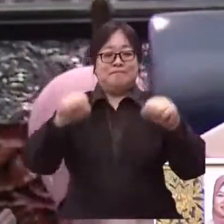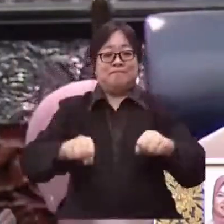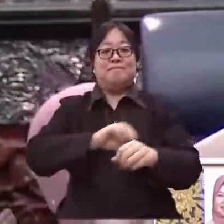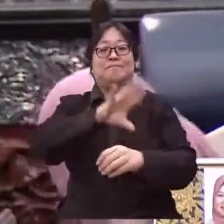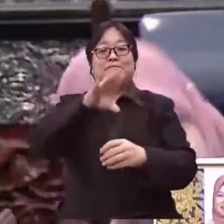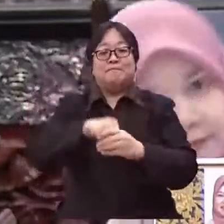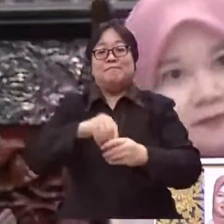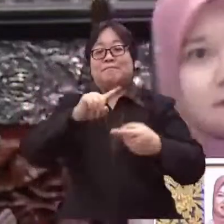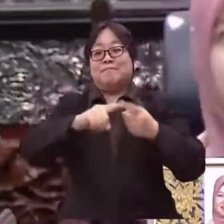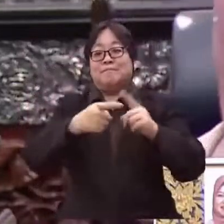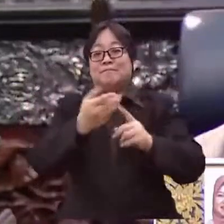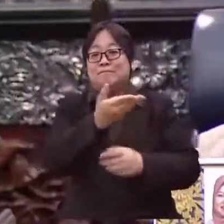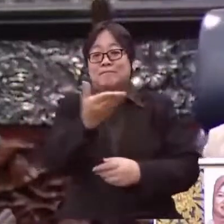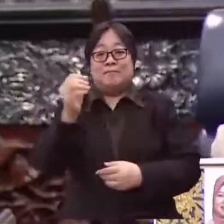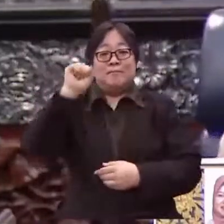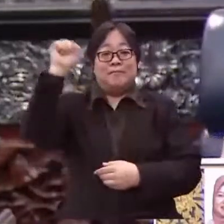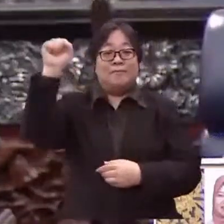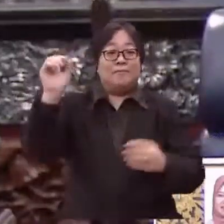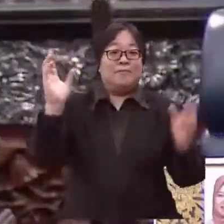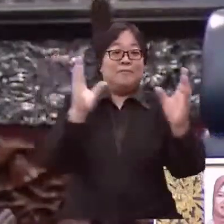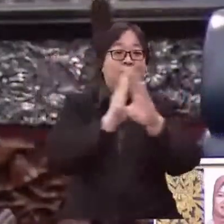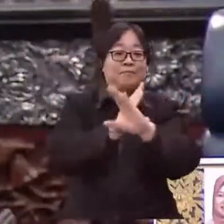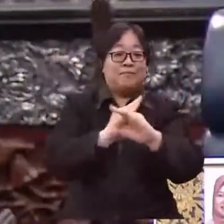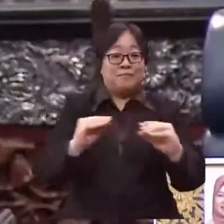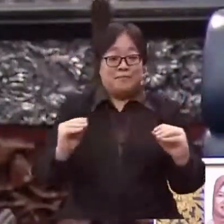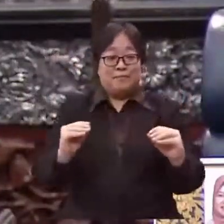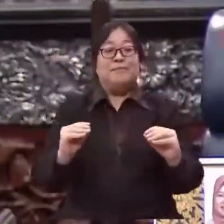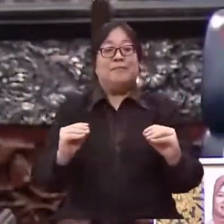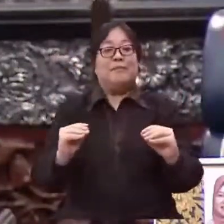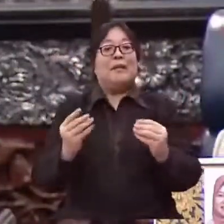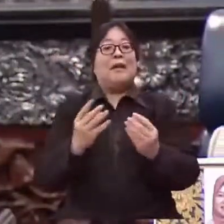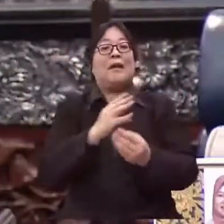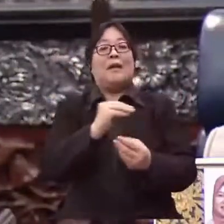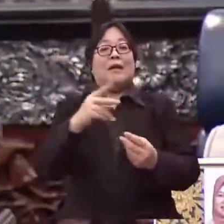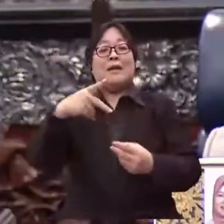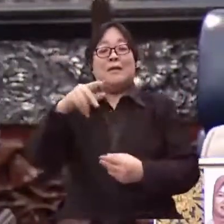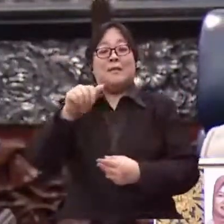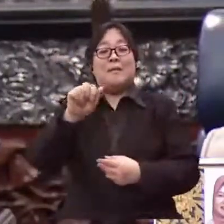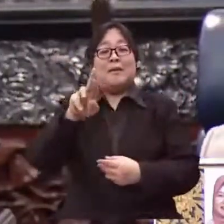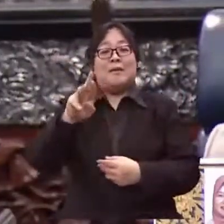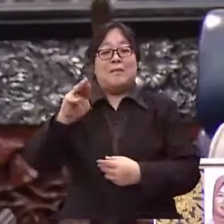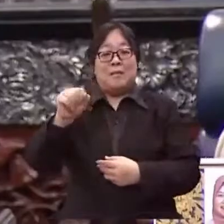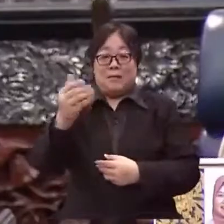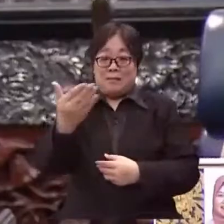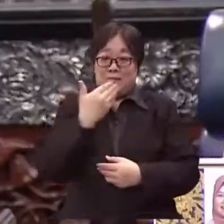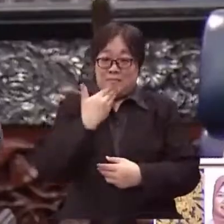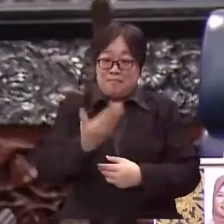kawan-kawan daripada sabar dan juga pasti mas Semestinya